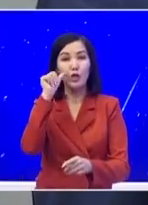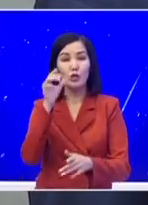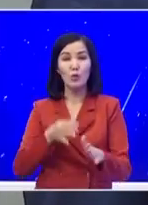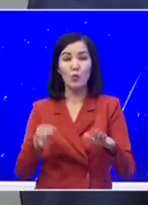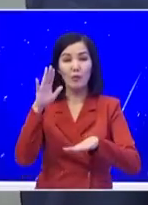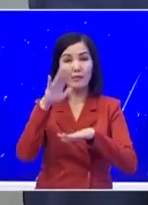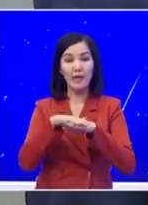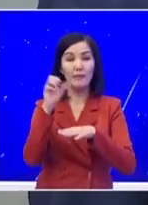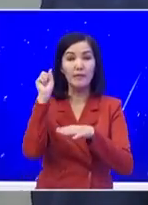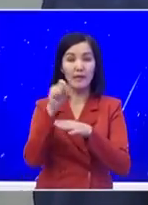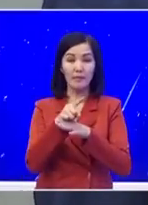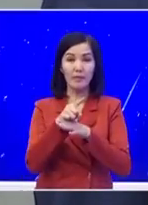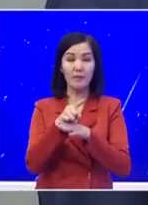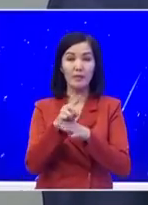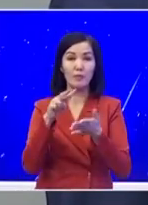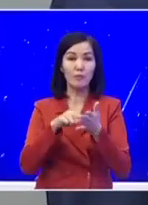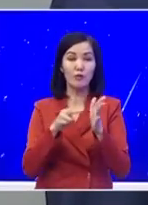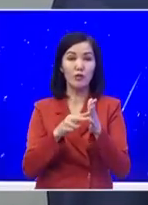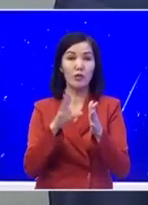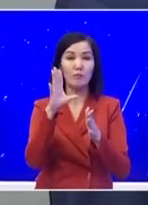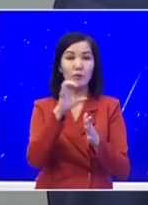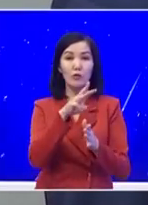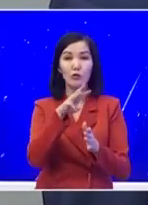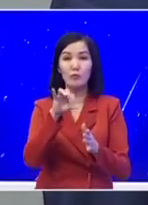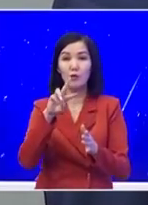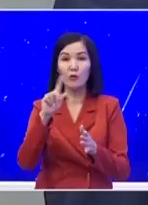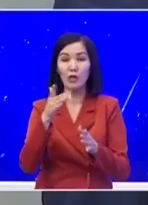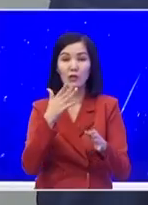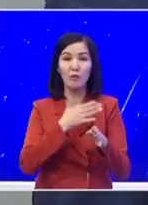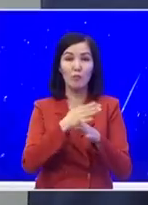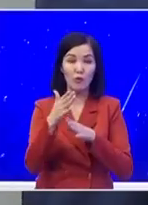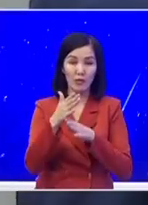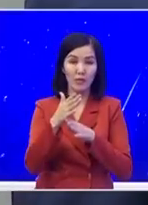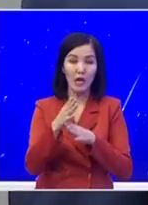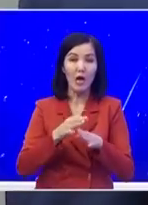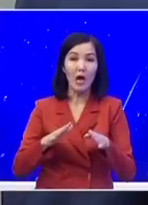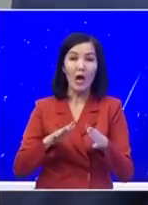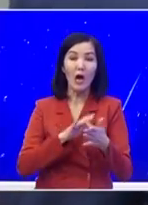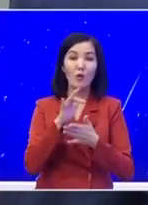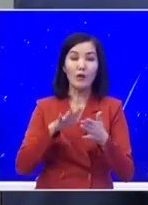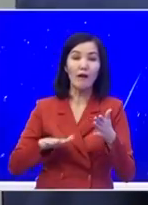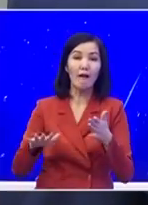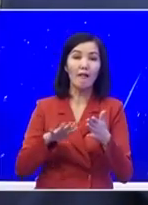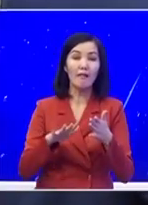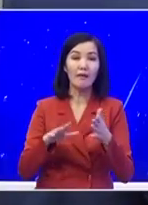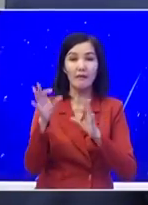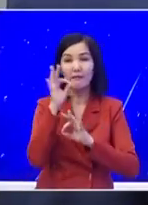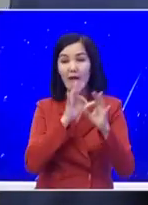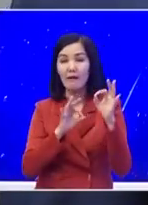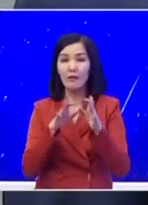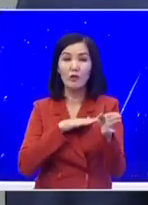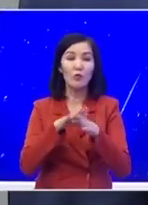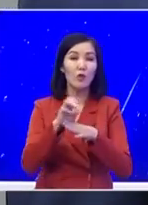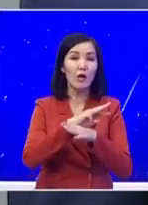әкімінің тапсырмасымен жергілікті бюджеттен қосымша 500 миллион теңге бөлінді. Бұл аудан қалалардағы дәрі қажеттіліктерін толықтай қамтамасыз